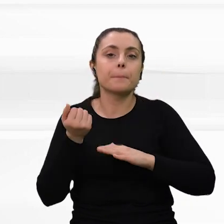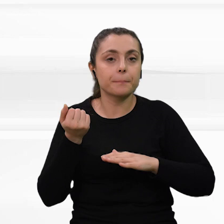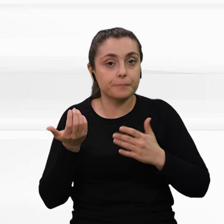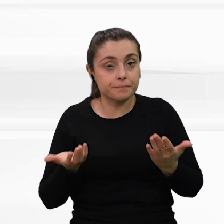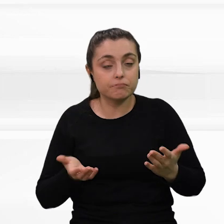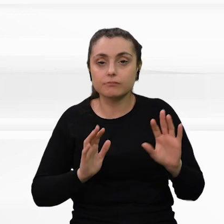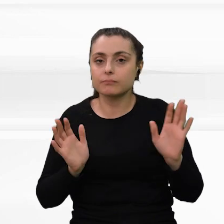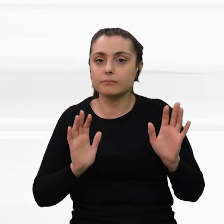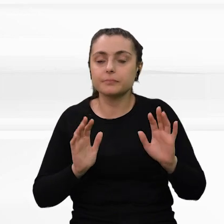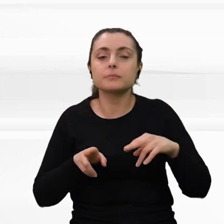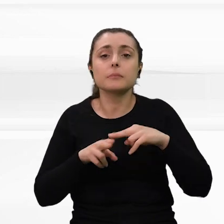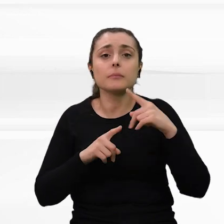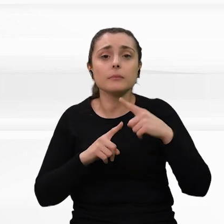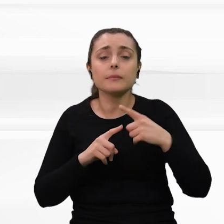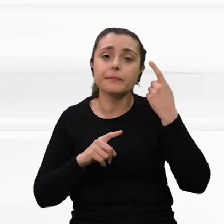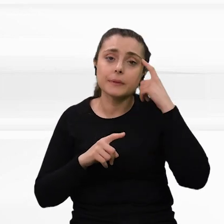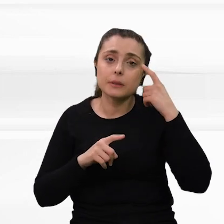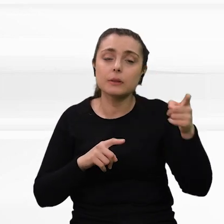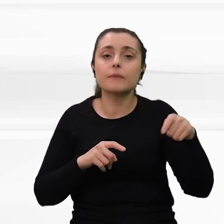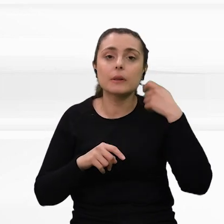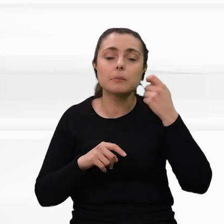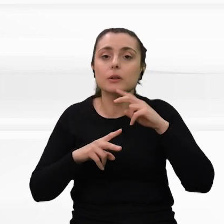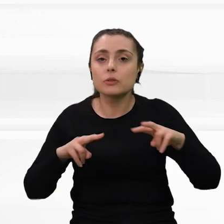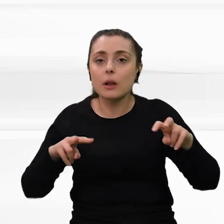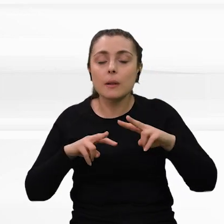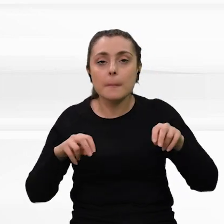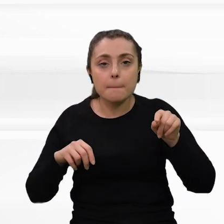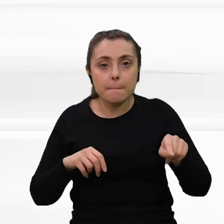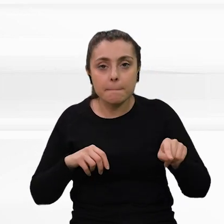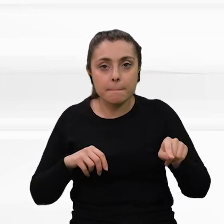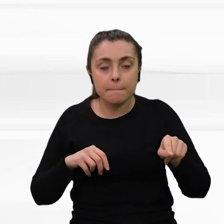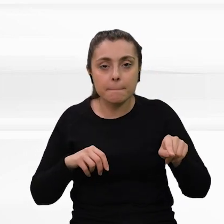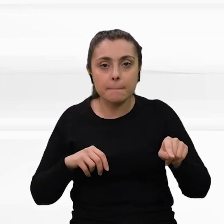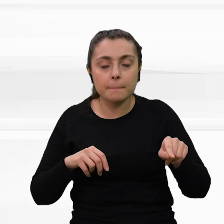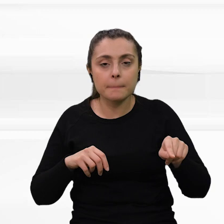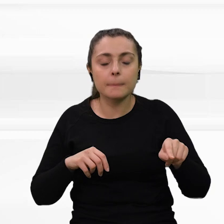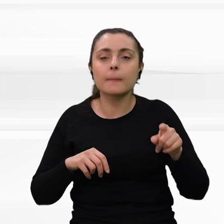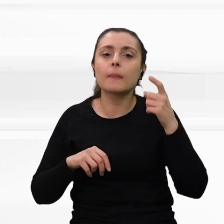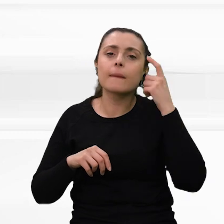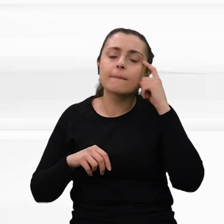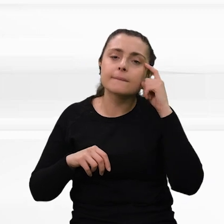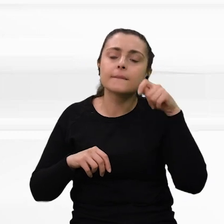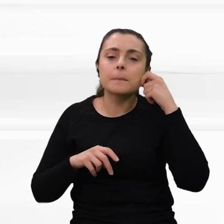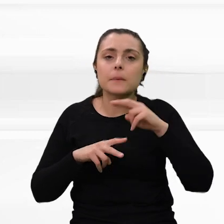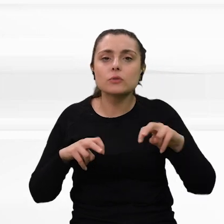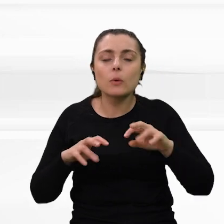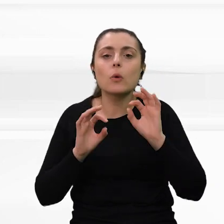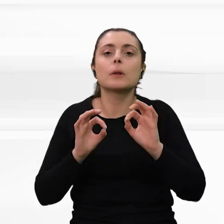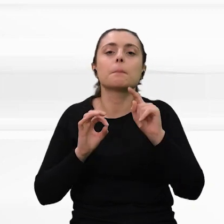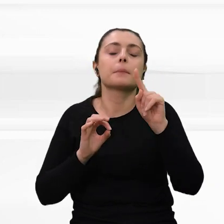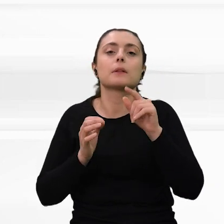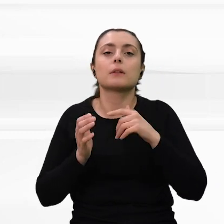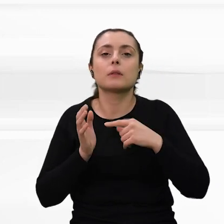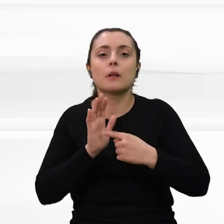ele alınabilir Hayır Kemal Tahir'in görüşleri filmi incelemede bakın dönüşleri filmi incelemede